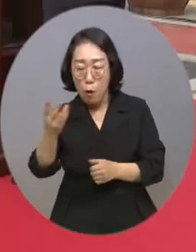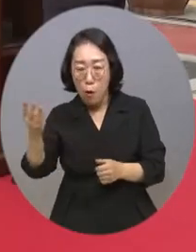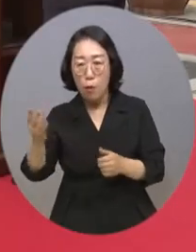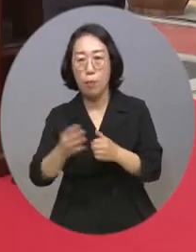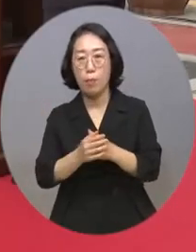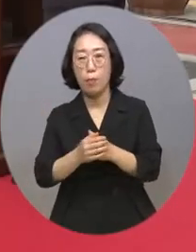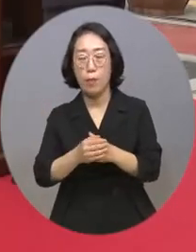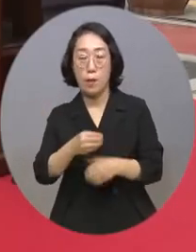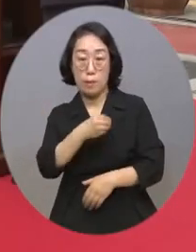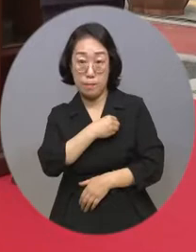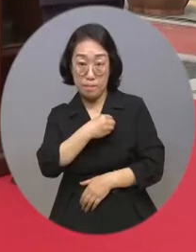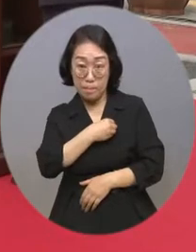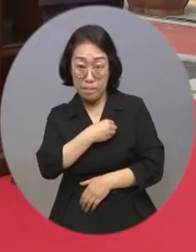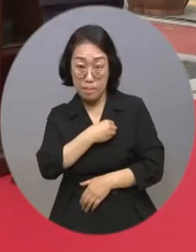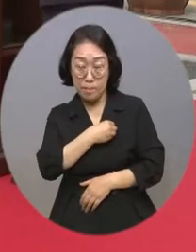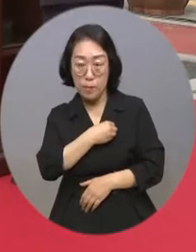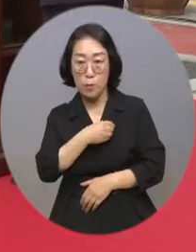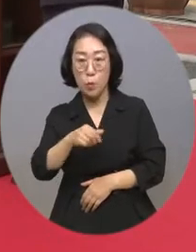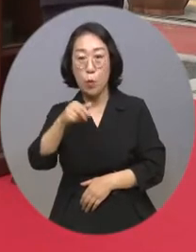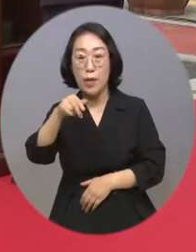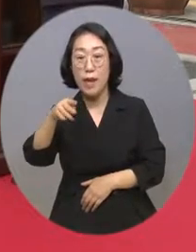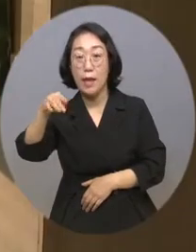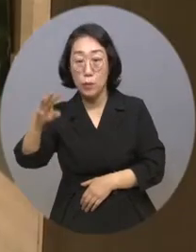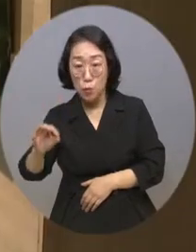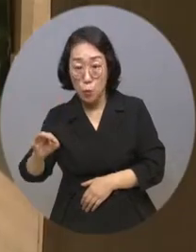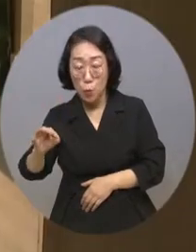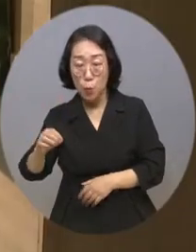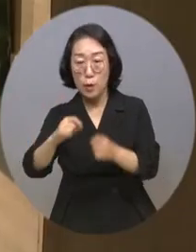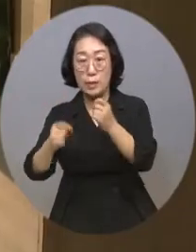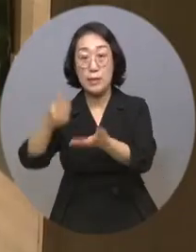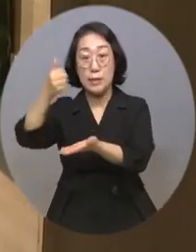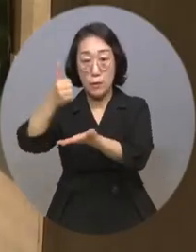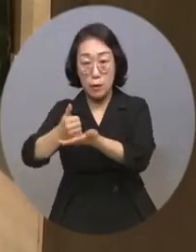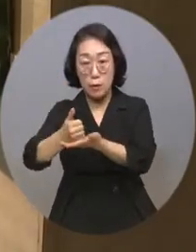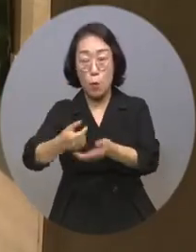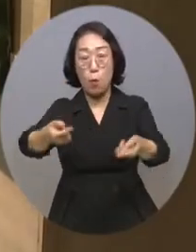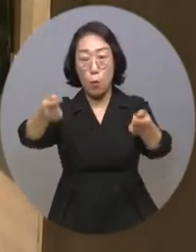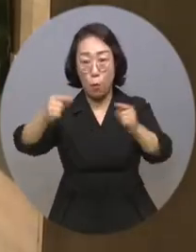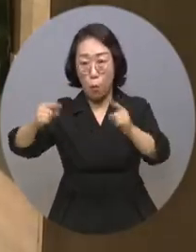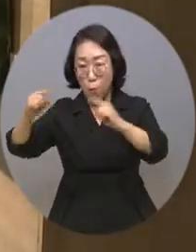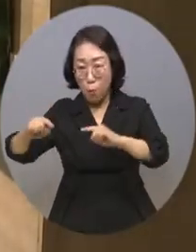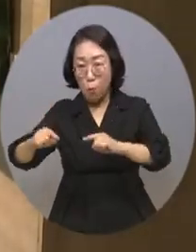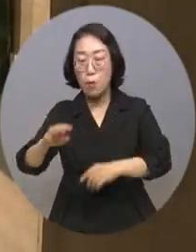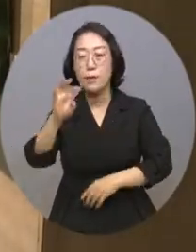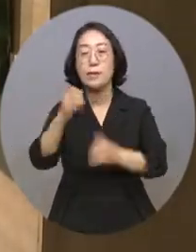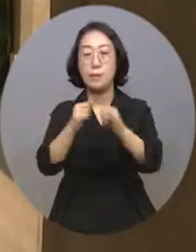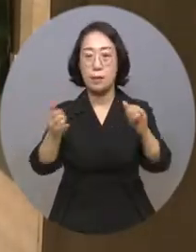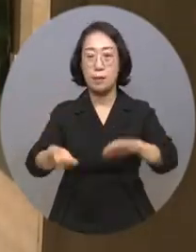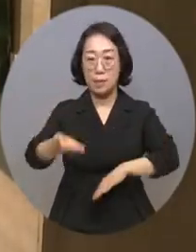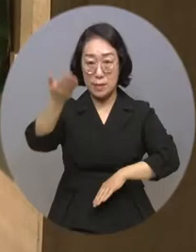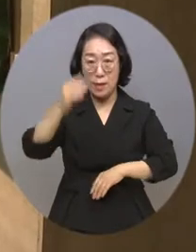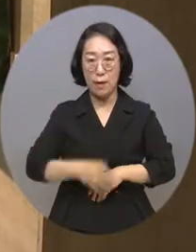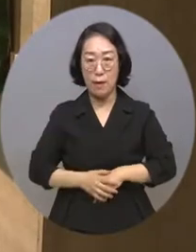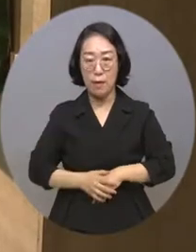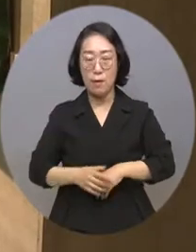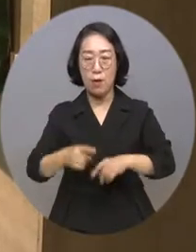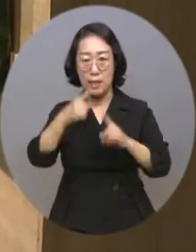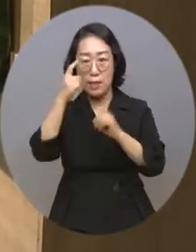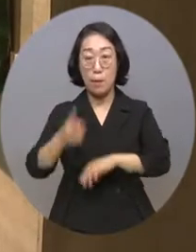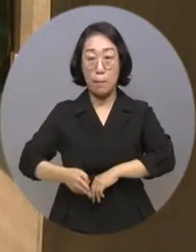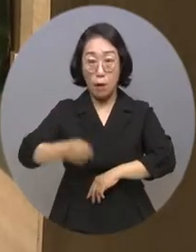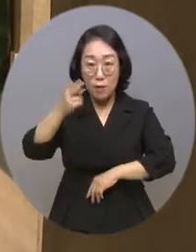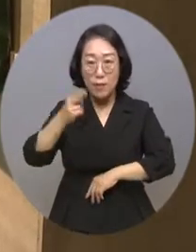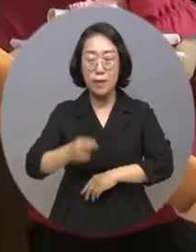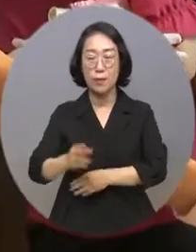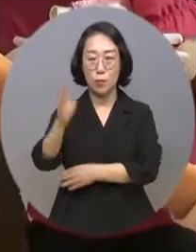시의원, 황대욱 한국예총 군산지회장, 지역주민 등 40여 명이 참석해 테이프 커팅, 기념사